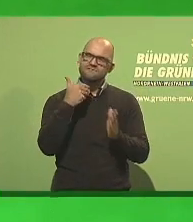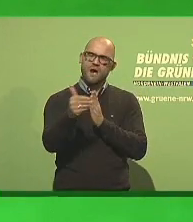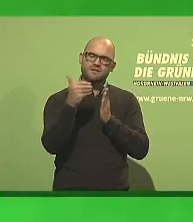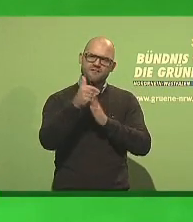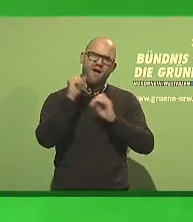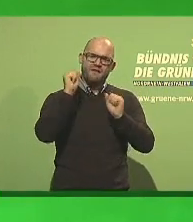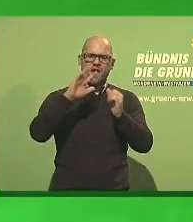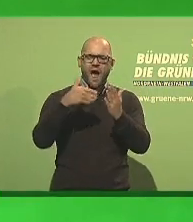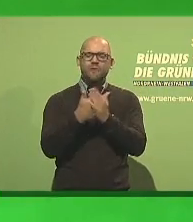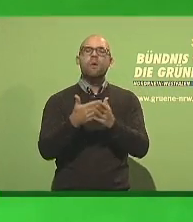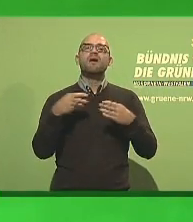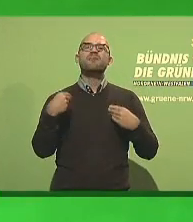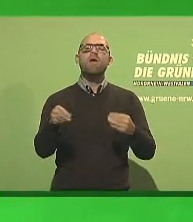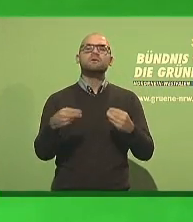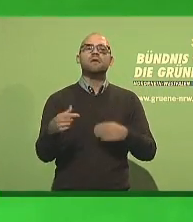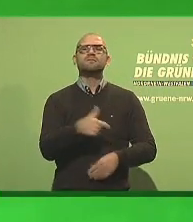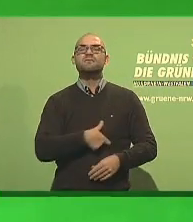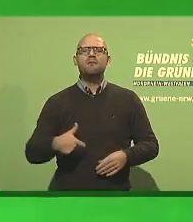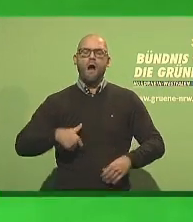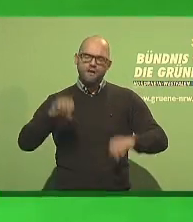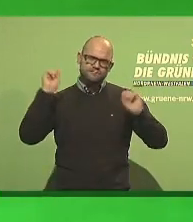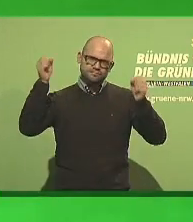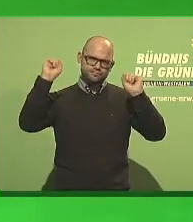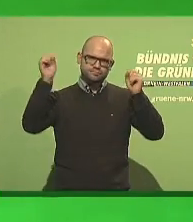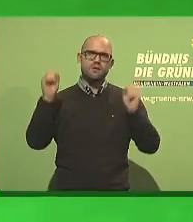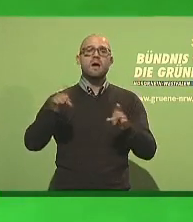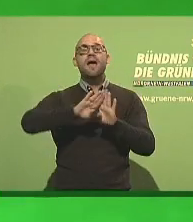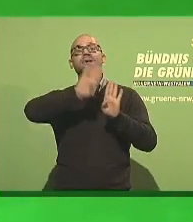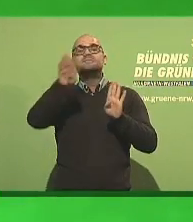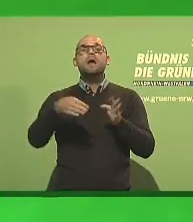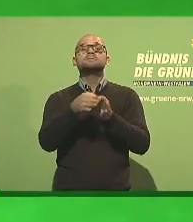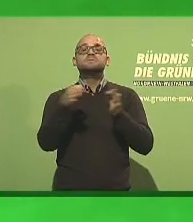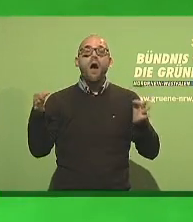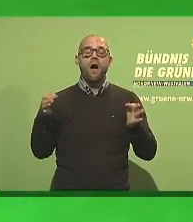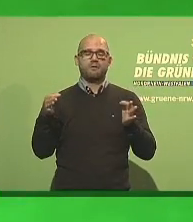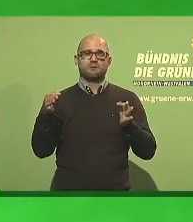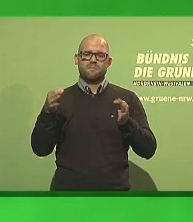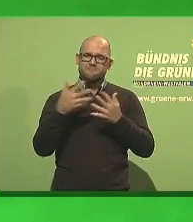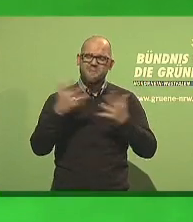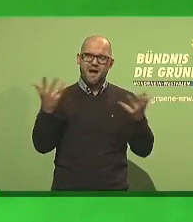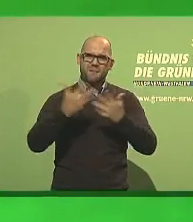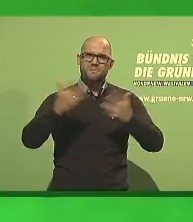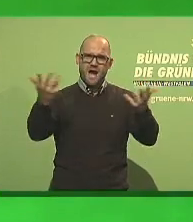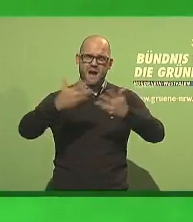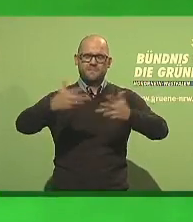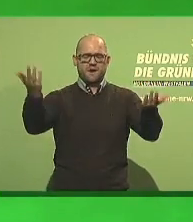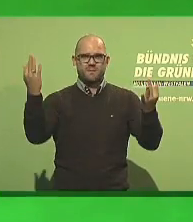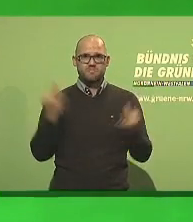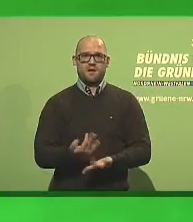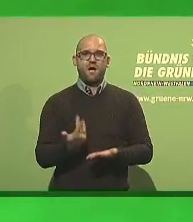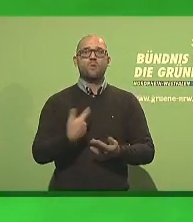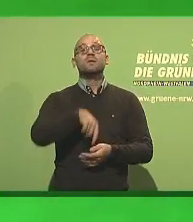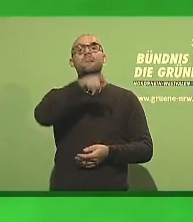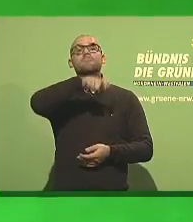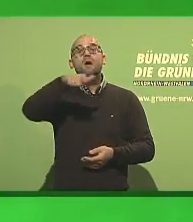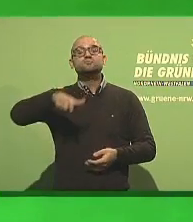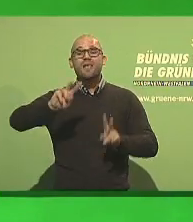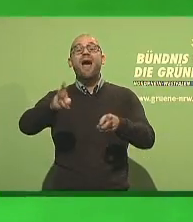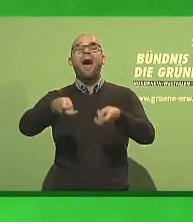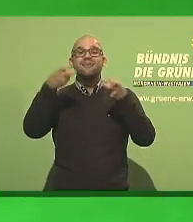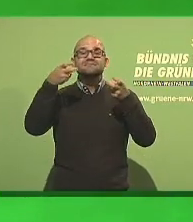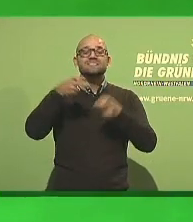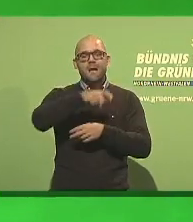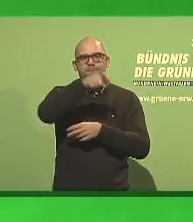Angebote. Deshalb werden wir in den Ganztagsausbau investieren und wir werden uns an der Finanzierung eines besseren Personalschlüssels in den